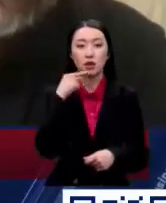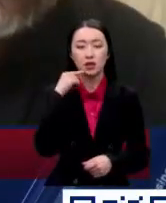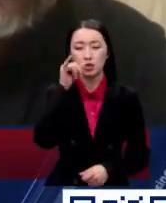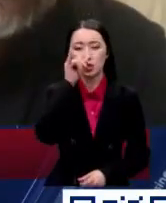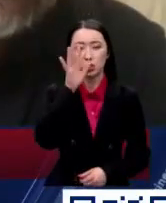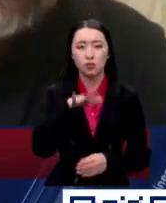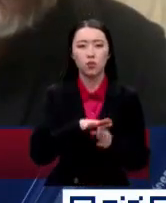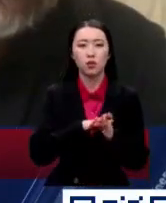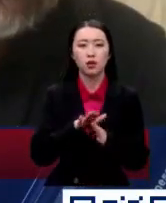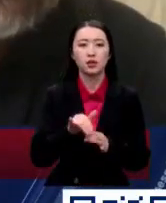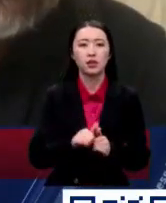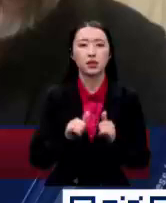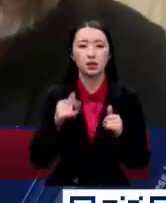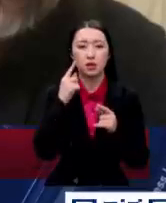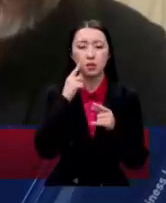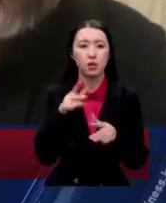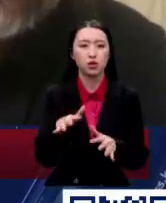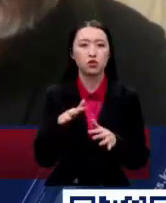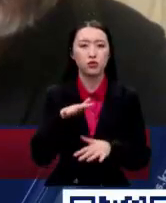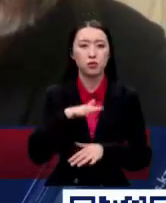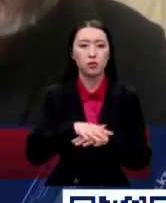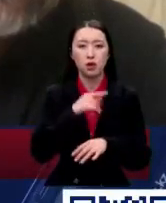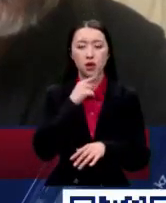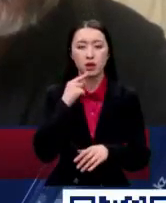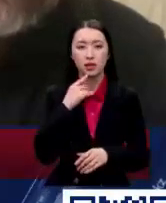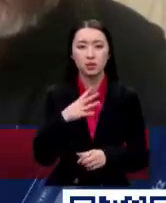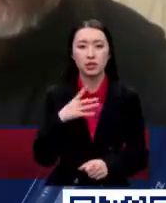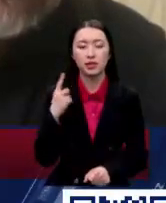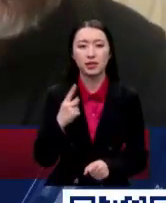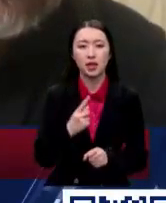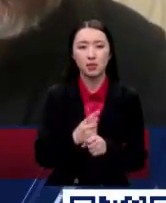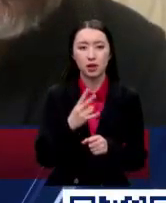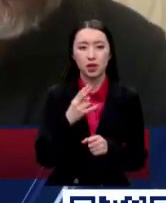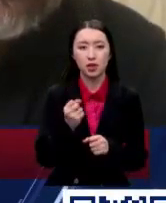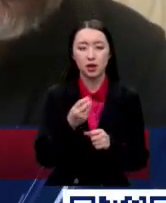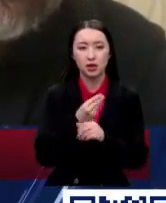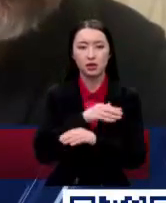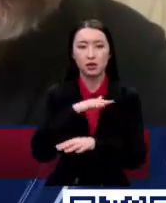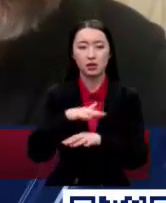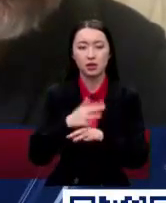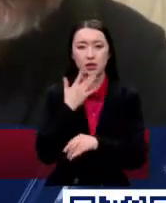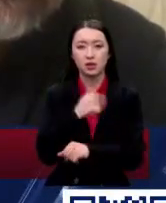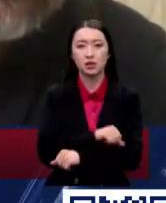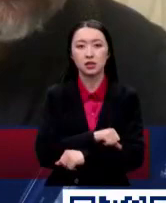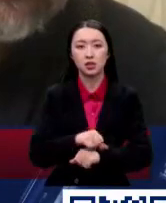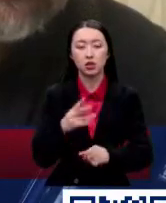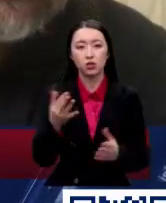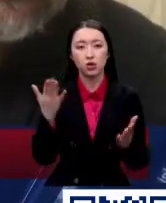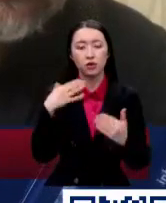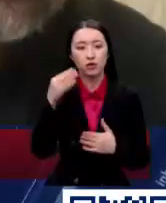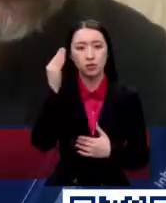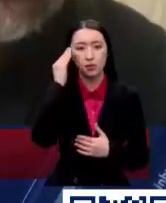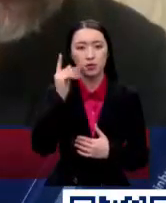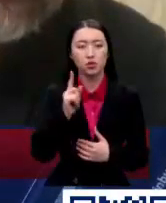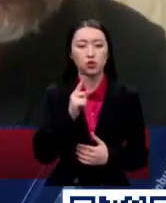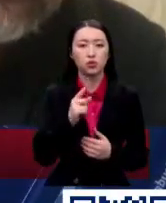полноценно развиваться. Большинство банков России выставили запрет, да, на привлечение капитала из-за рубежа. Но давайте предположим, что вот переговоры